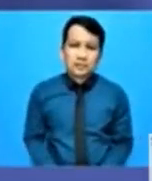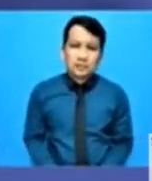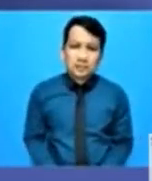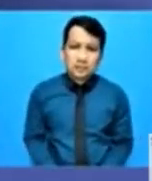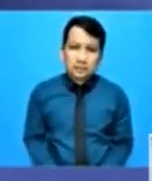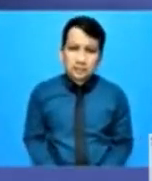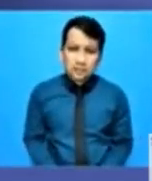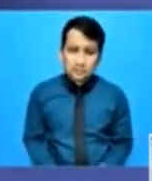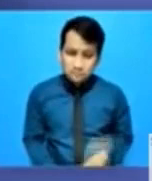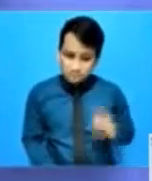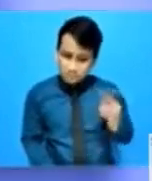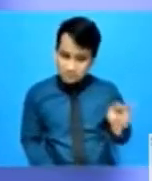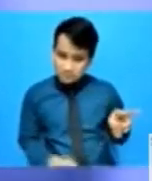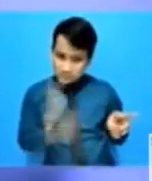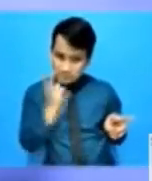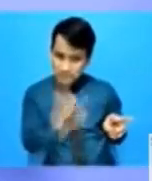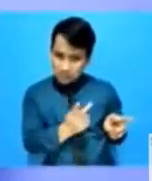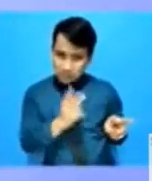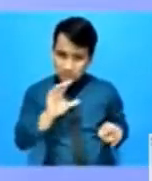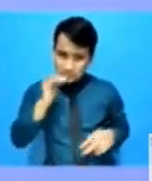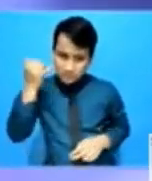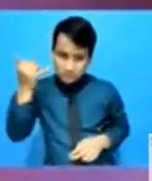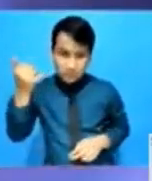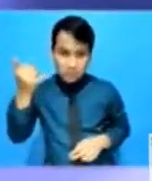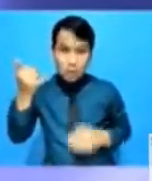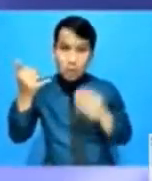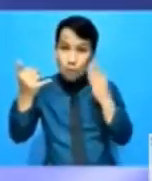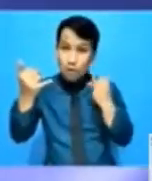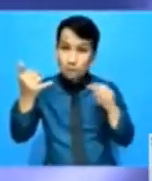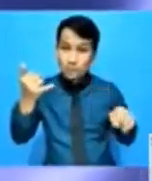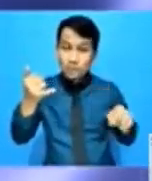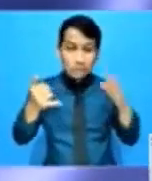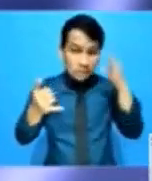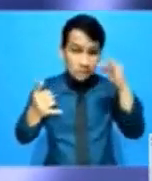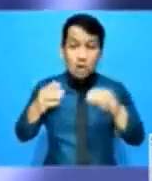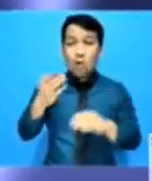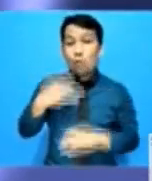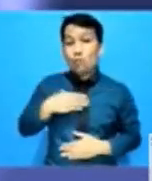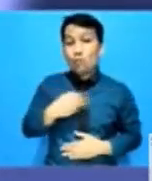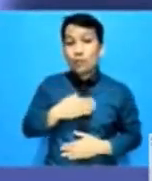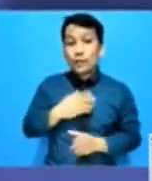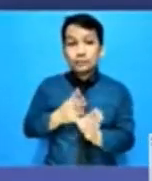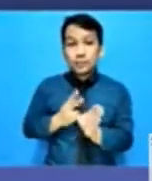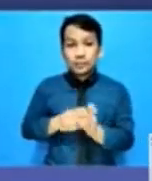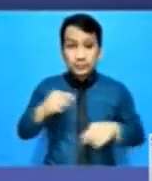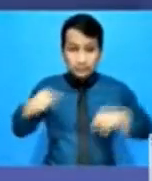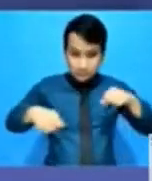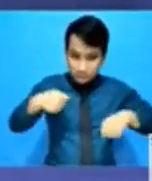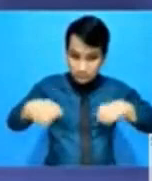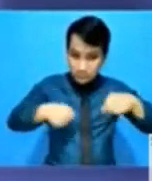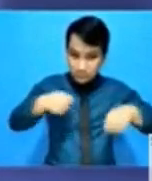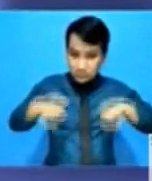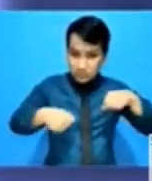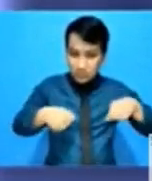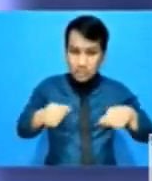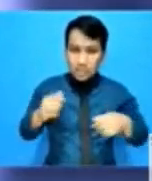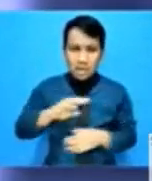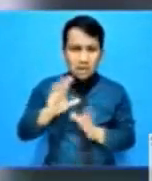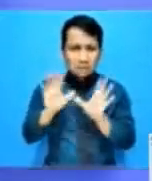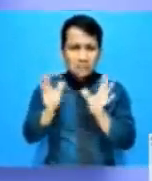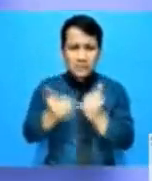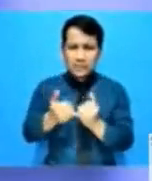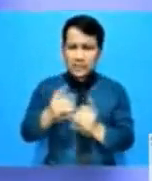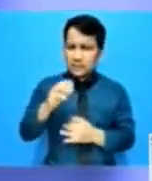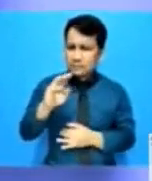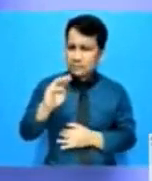Sa pool, nasa pool sa CCTV, ang pagbangga ng isang puting van sa isang nakabisikleta sa barangay Pantubig, San Rafael,